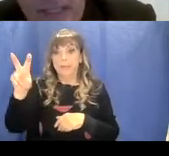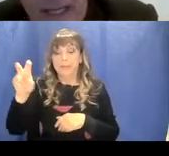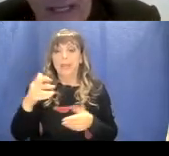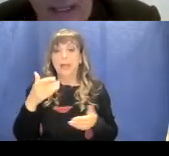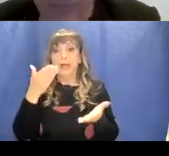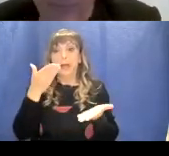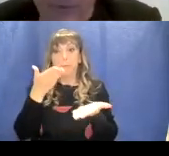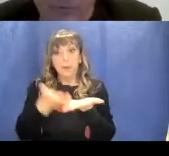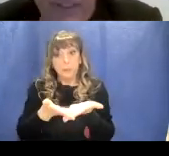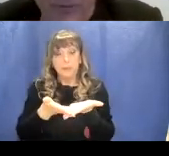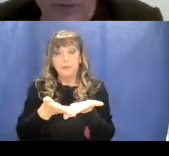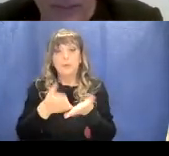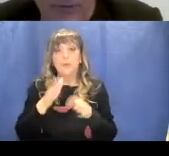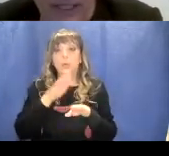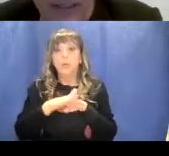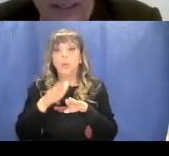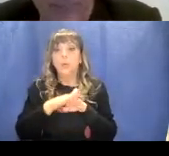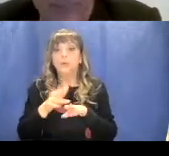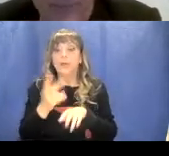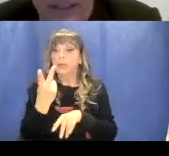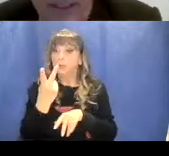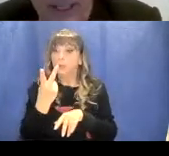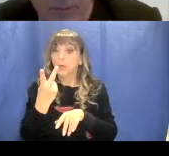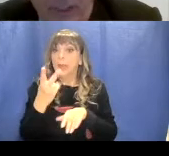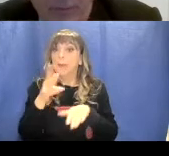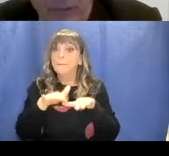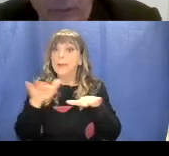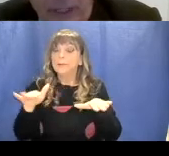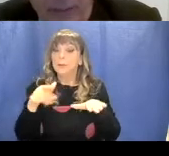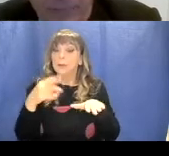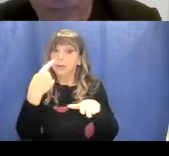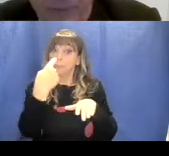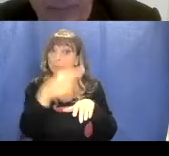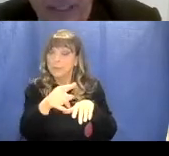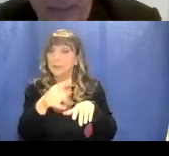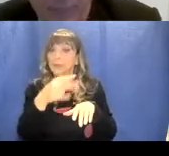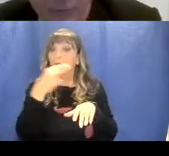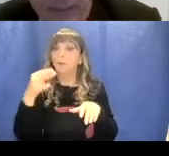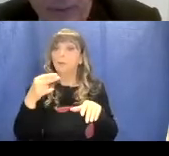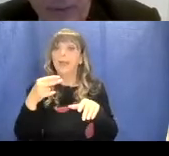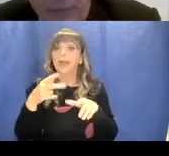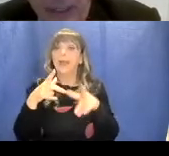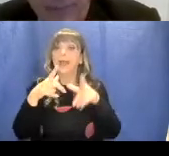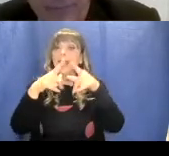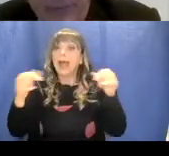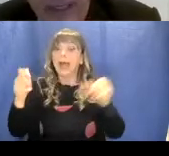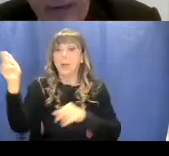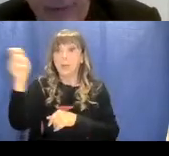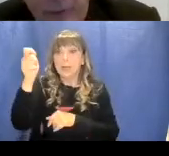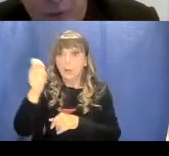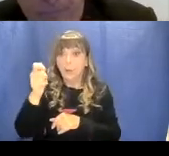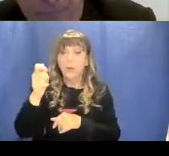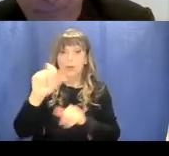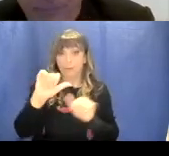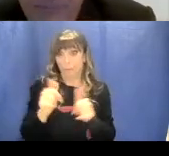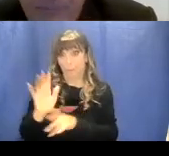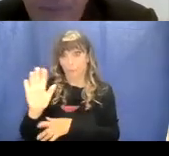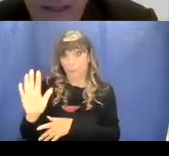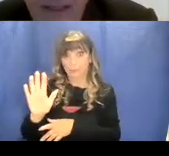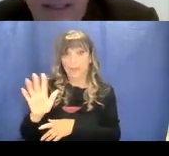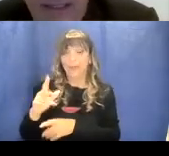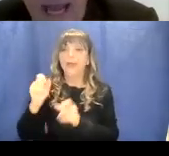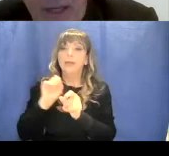usare queste due mattonelle che chiamo l'aquilone vedete a forma da pilone e la freccia